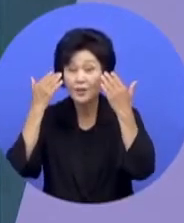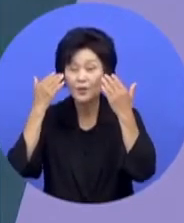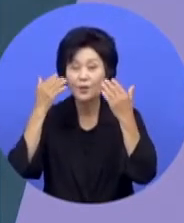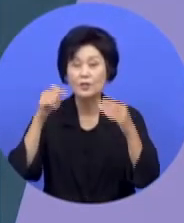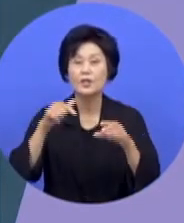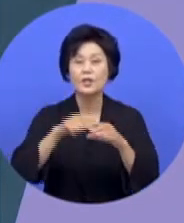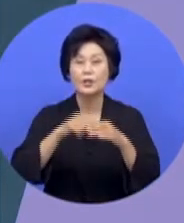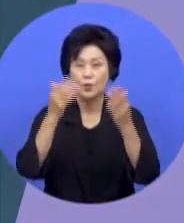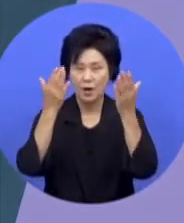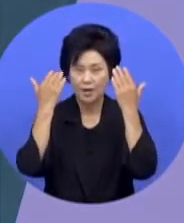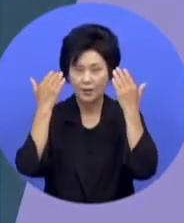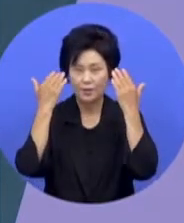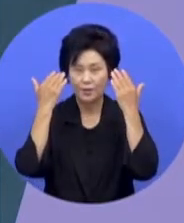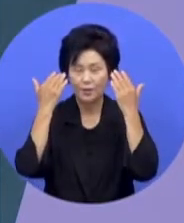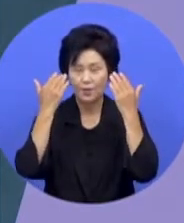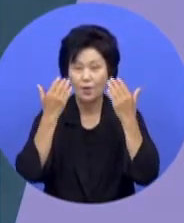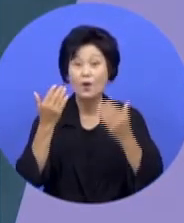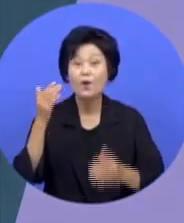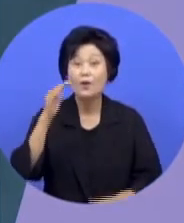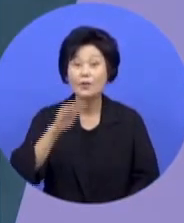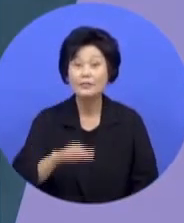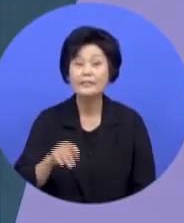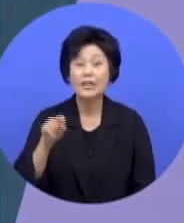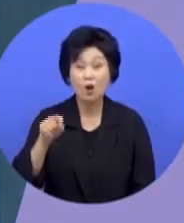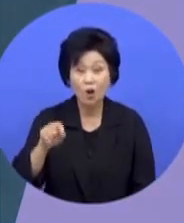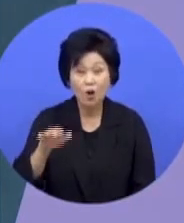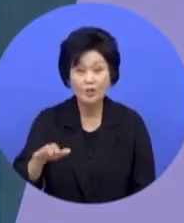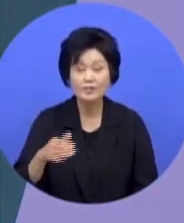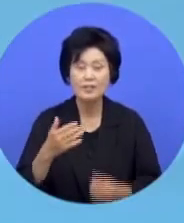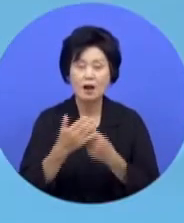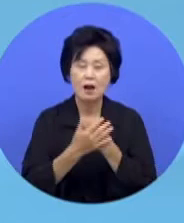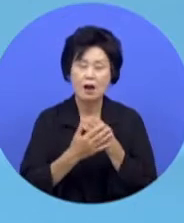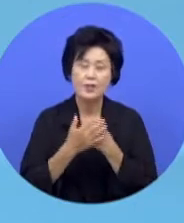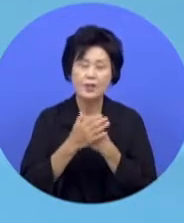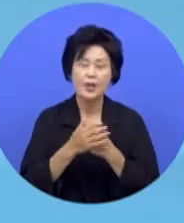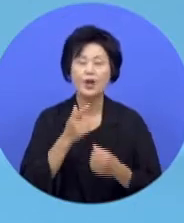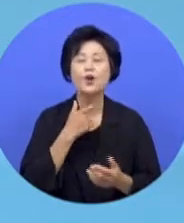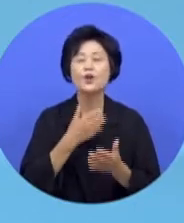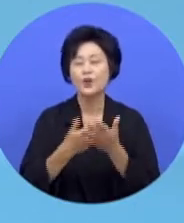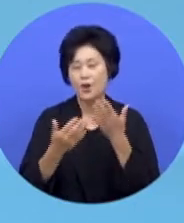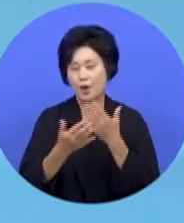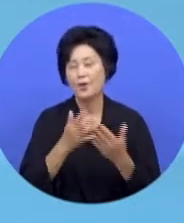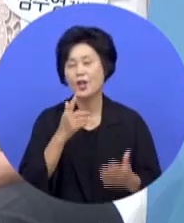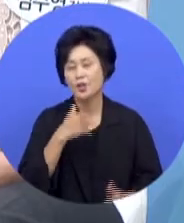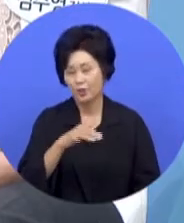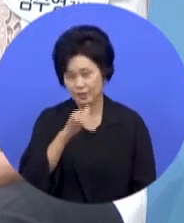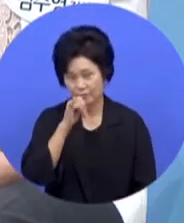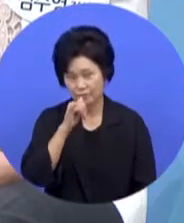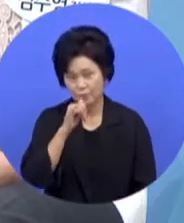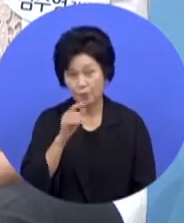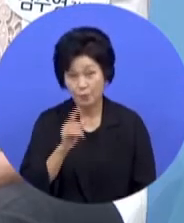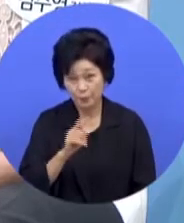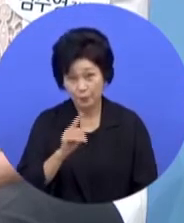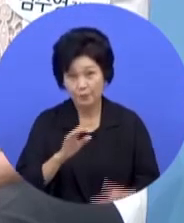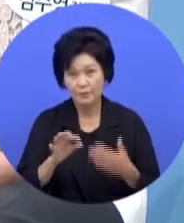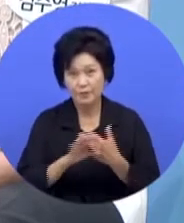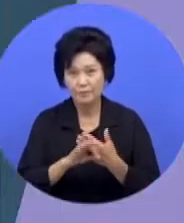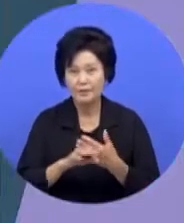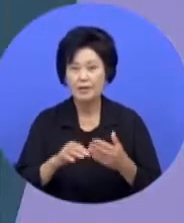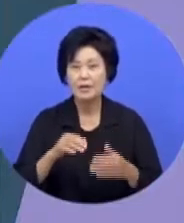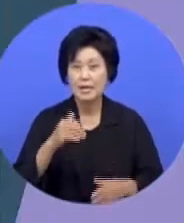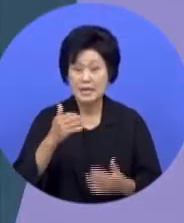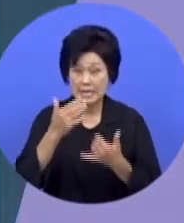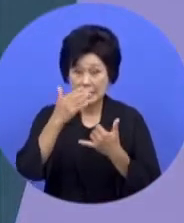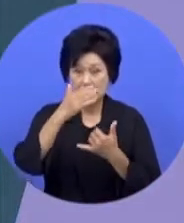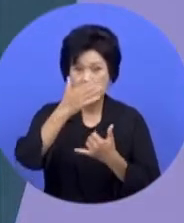저는 거기에서 되게 참 은혜로웠던 경험은 우리 다음 세대 자녀들을 하나님의 말씀과